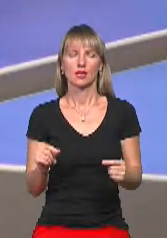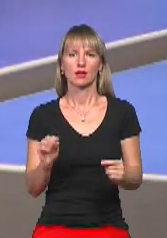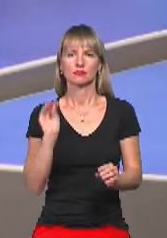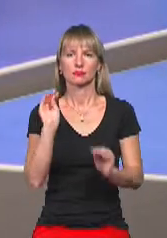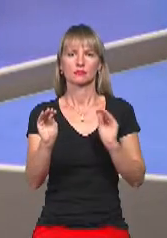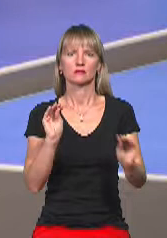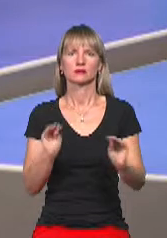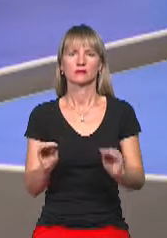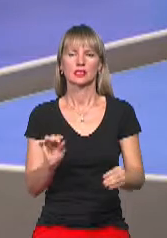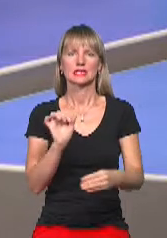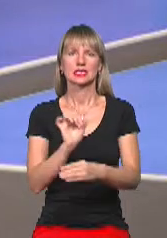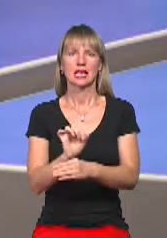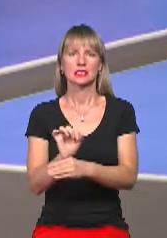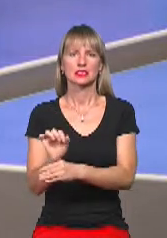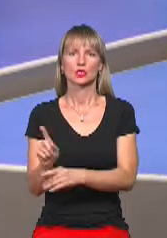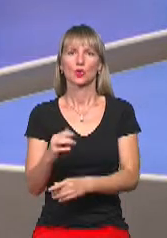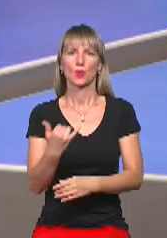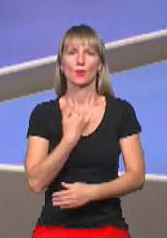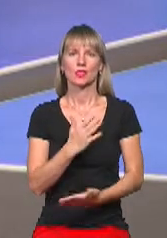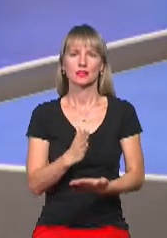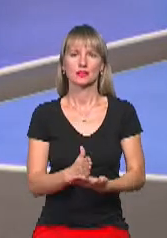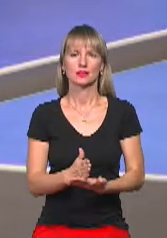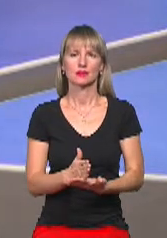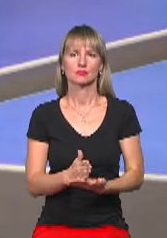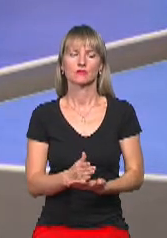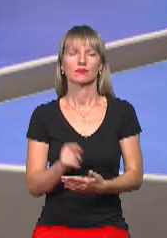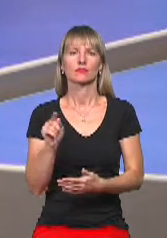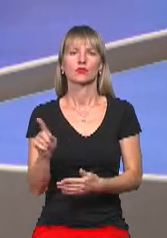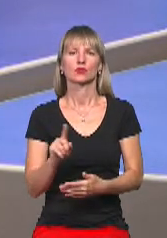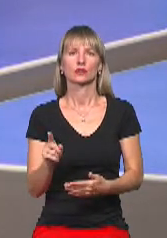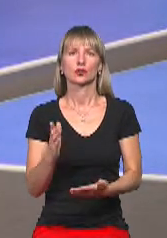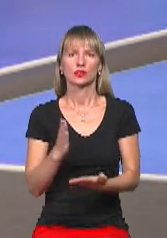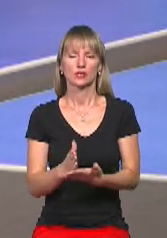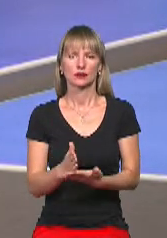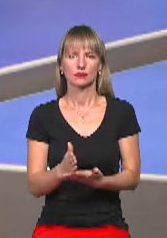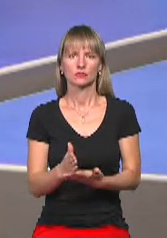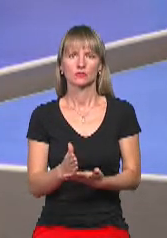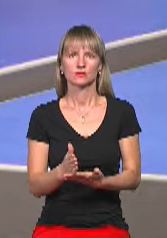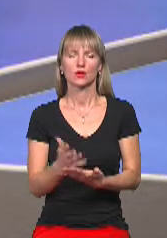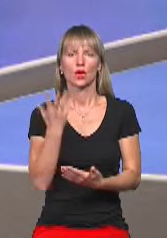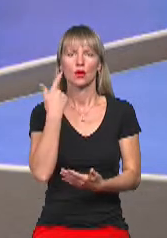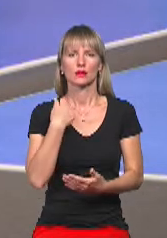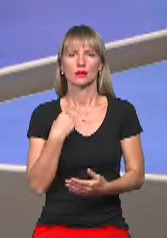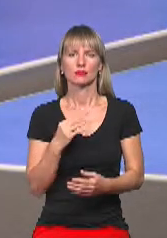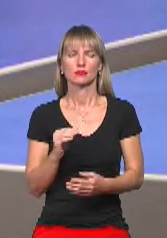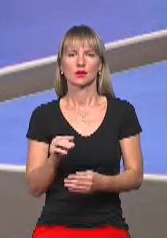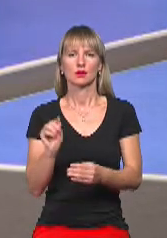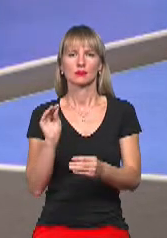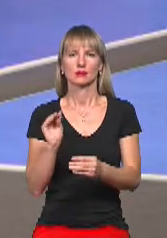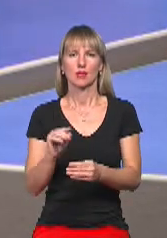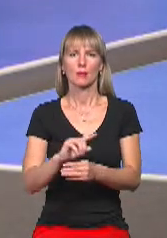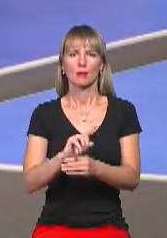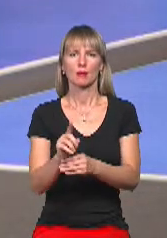отмечены станции. Ті, що у нас вже є, так? Да, ті, що, значить, зараз наш глядач бачить це. Коли ми наводимо на станцію, ми